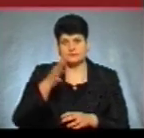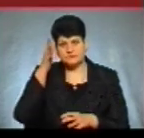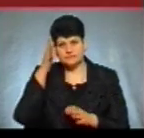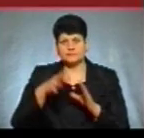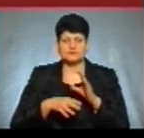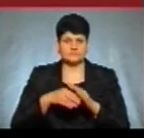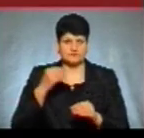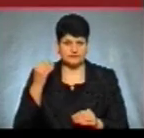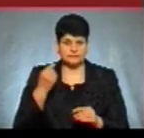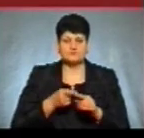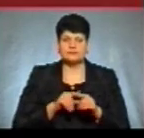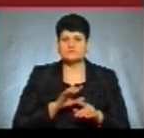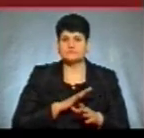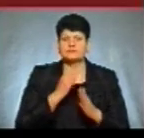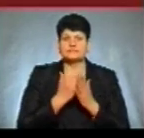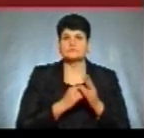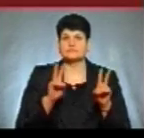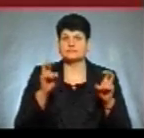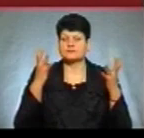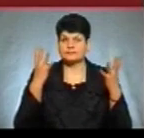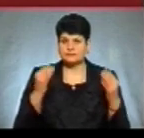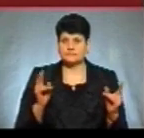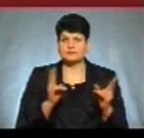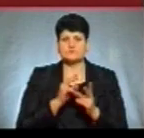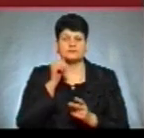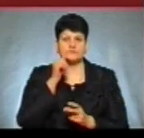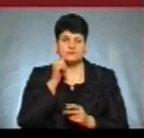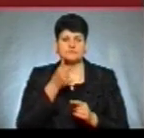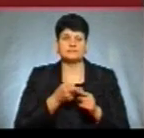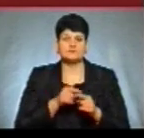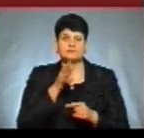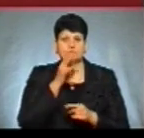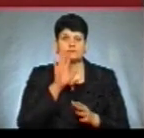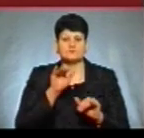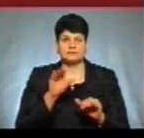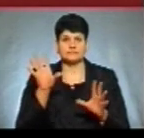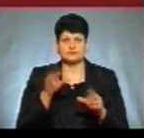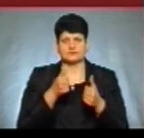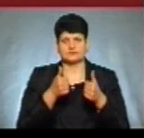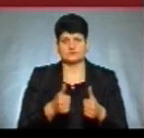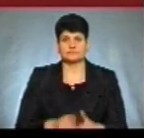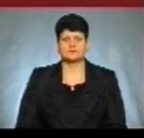вибору. Це була програма «Тема дня». Зустрінемося завтра у цій же порі. До побачення і на все добре.